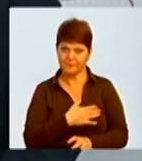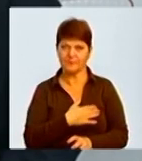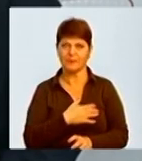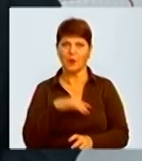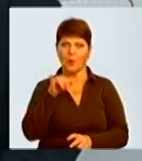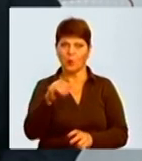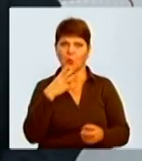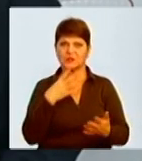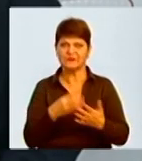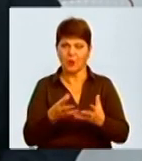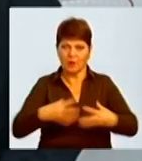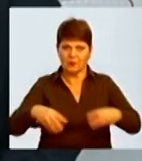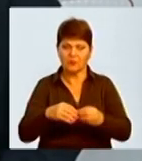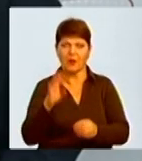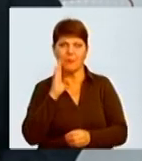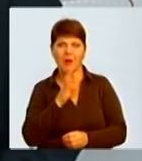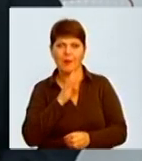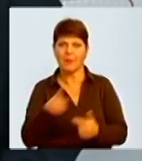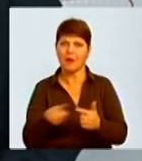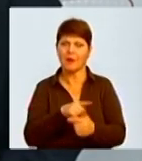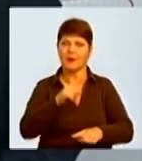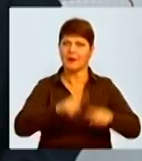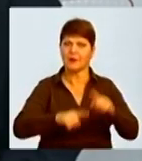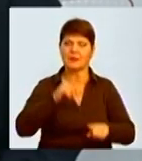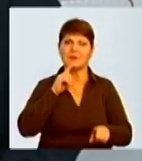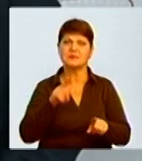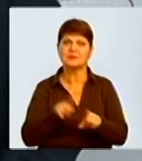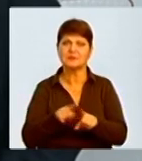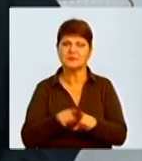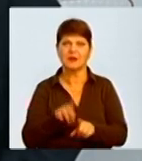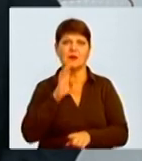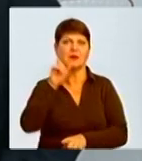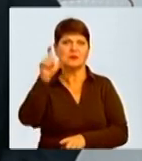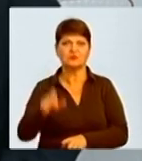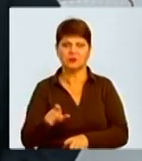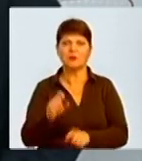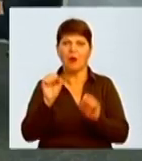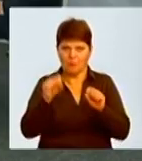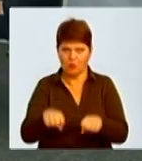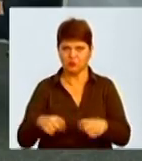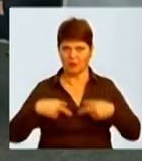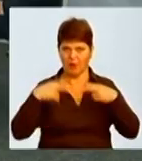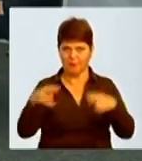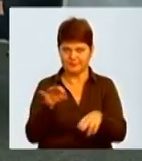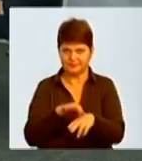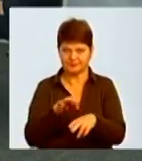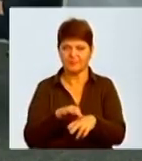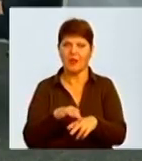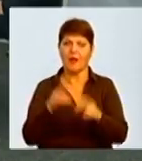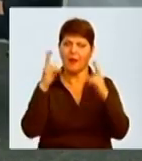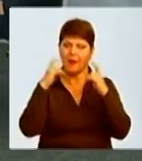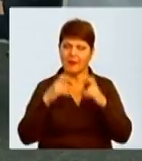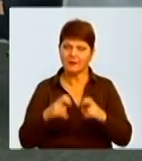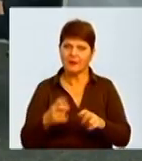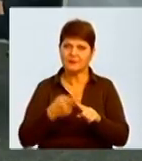своїх родичів, у матері чи у рідної сестри, жінка має вірогідність захворіти на рак теж. Зробивши даний аналіз, вона знає, наскільки